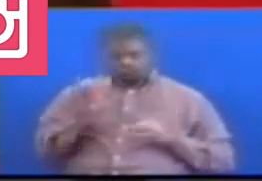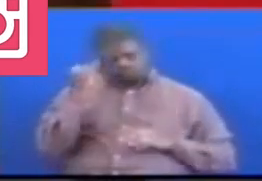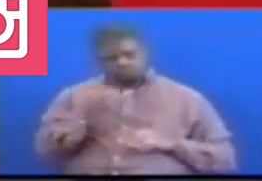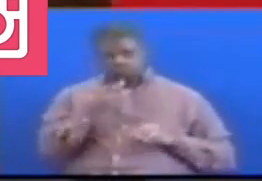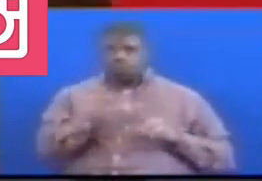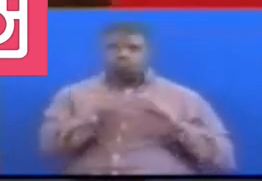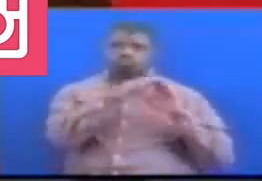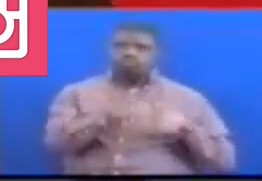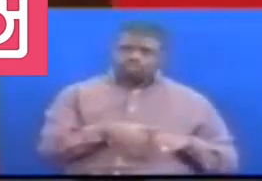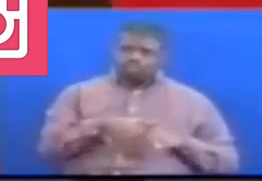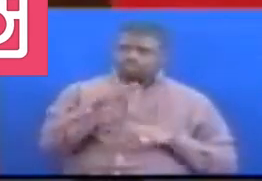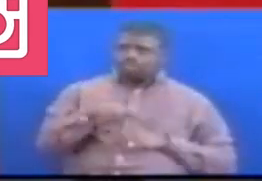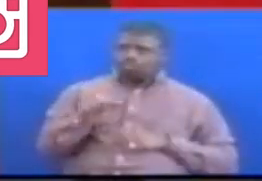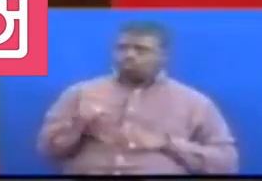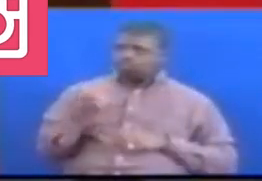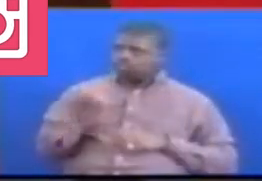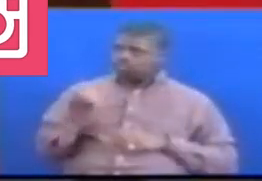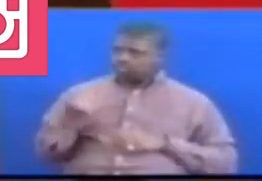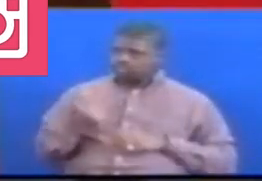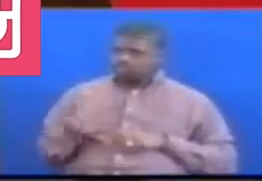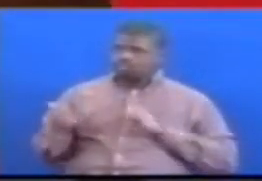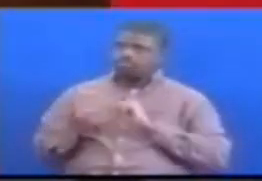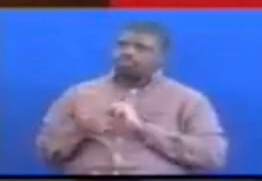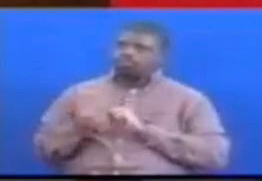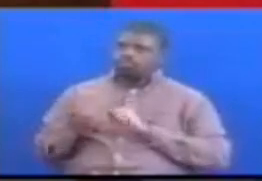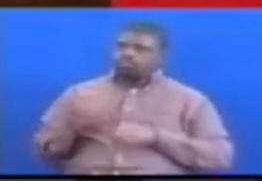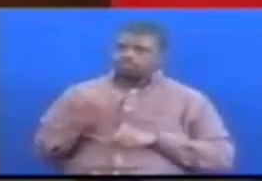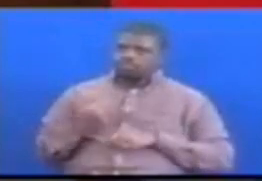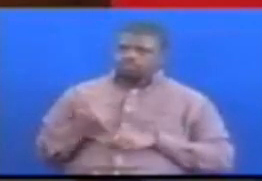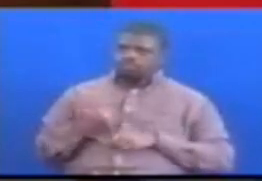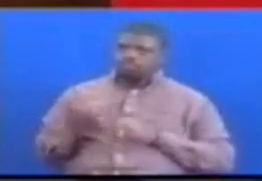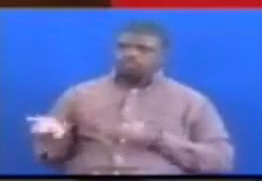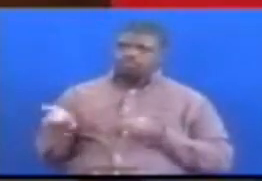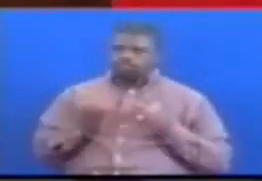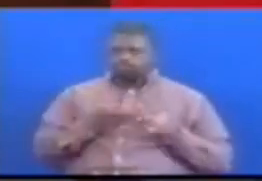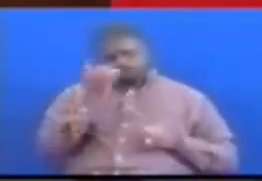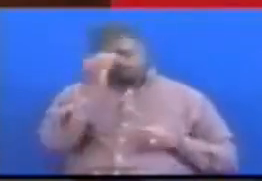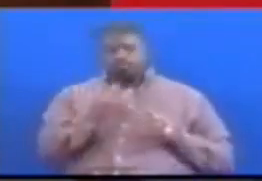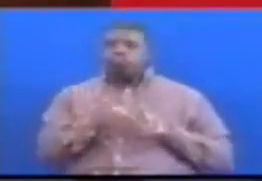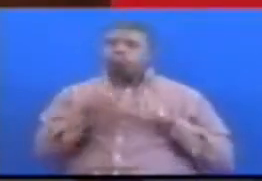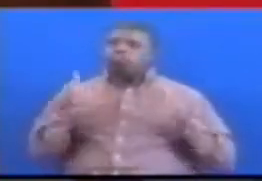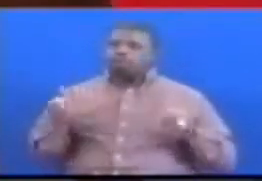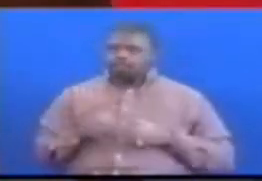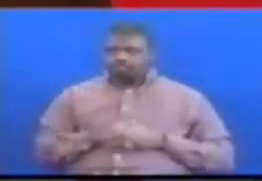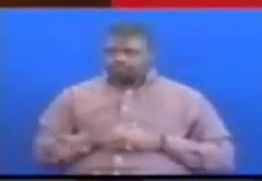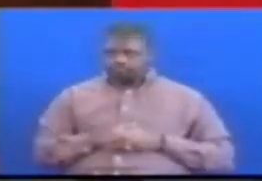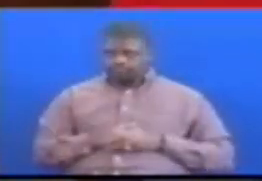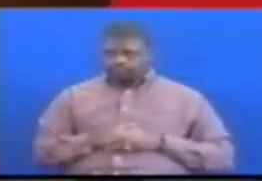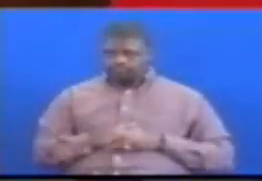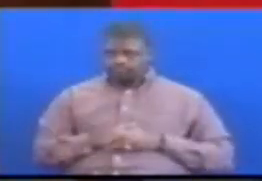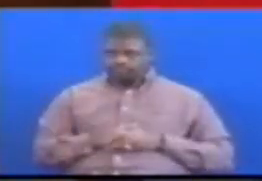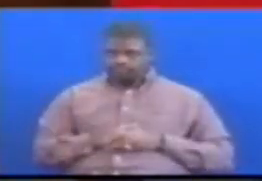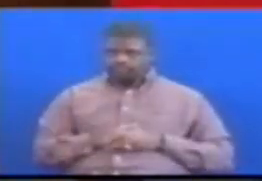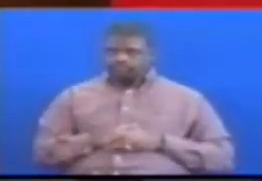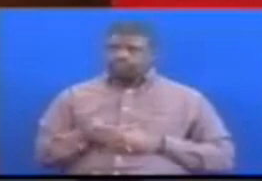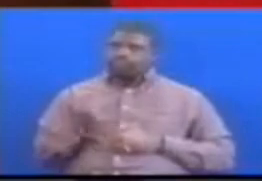wa bunge pamoja na Watanzania, kuna mambo ambayo tunatakiwa tuwe tunayabeba kwa umakini mkubwa sana, hasa